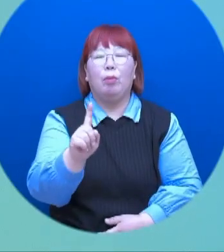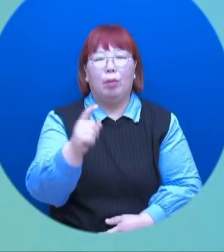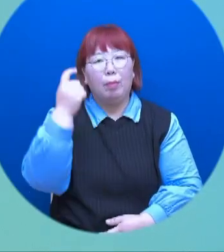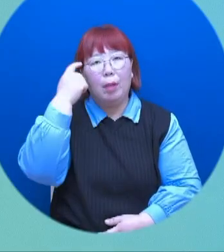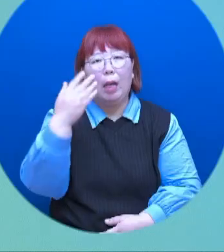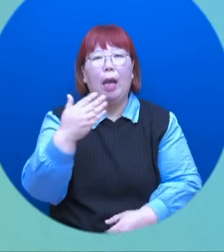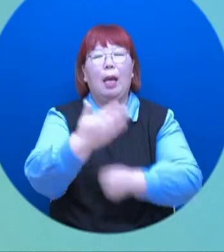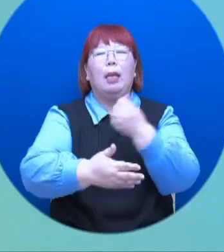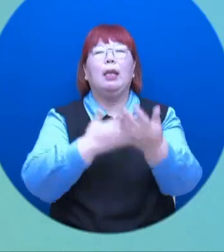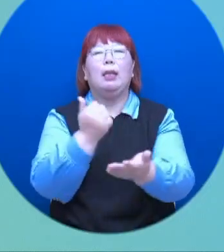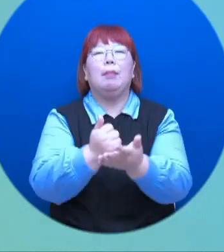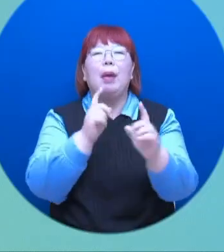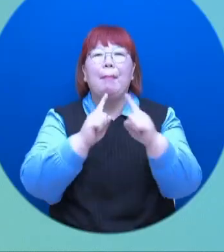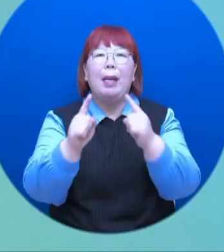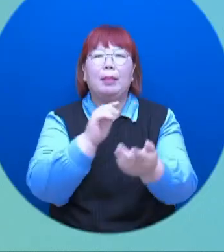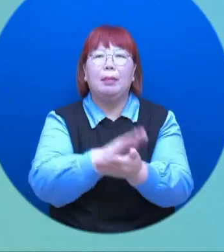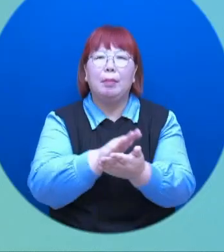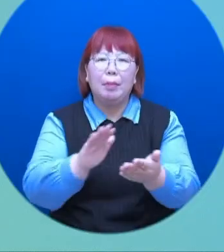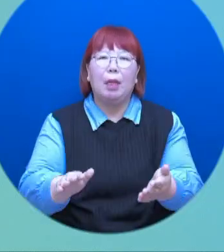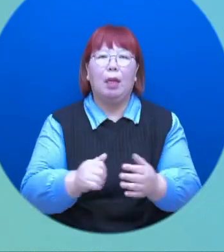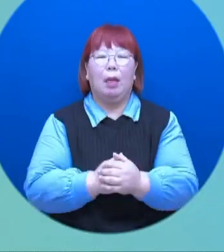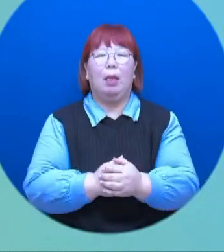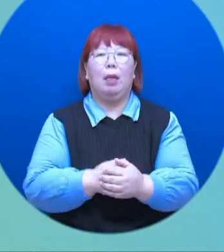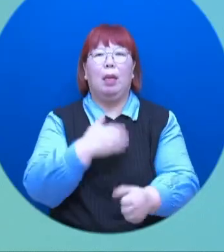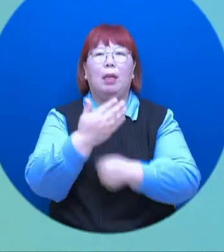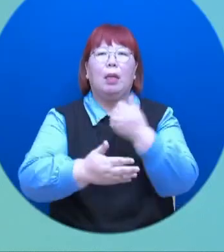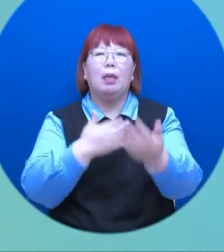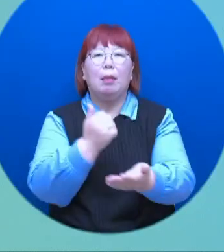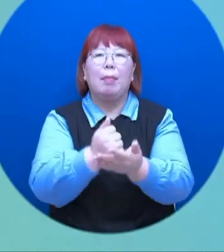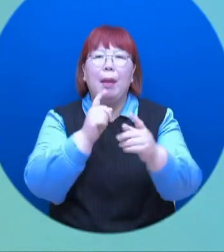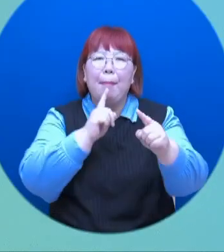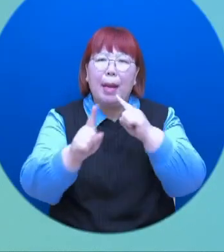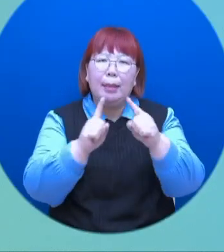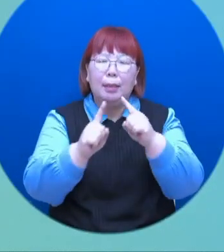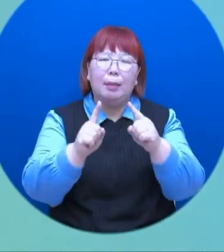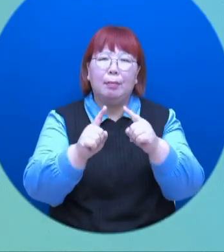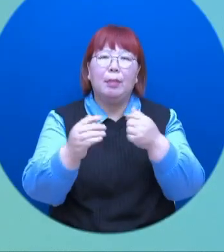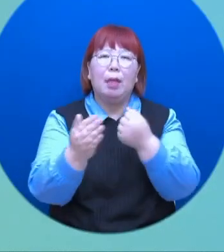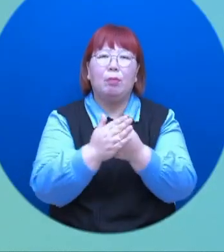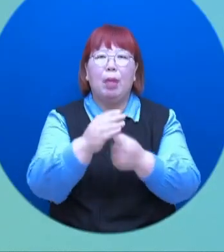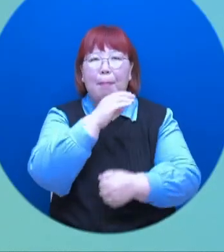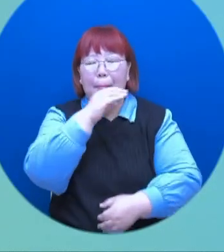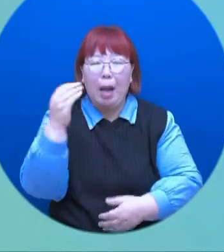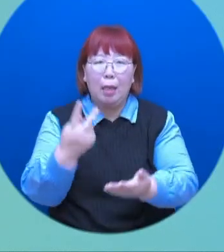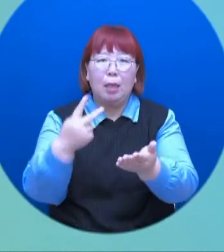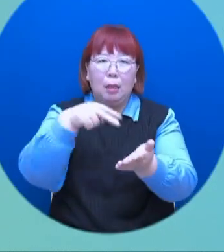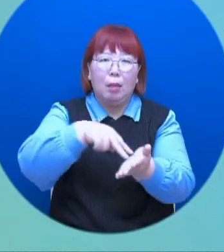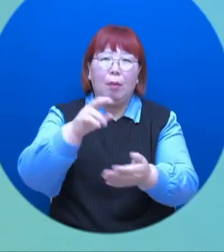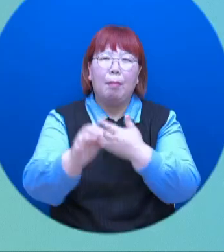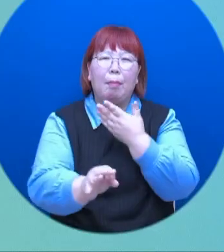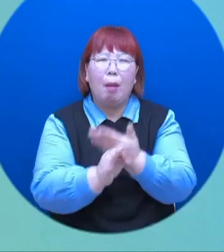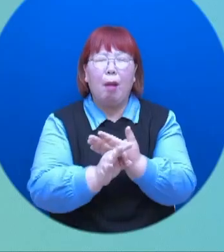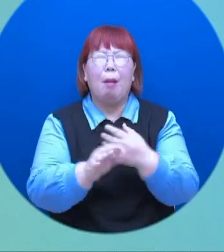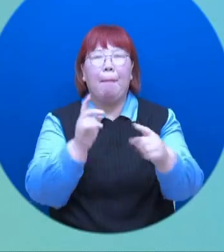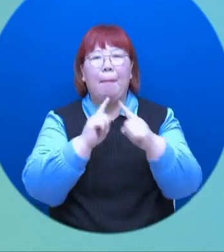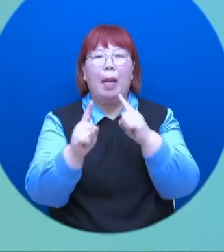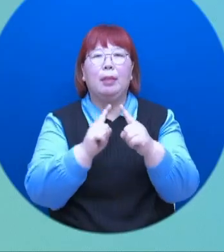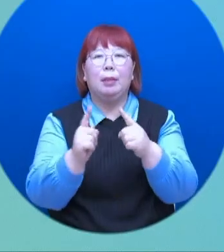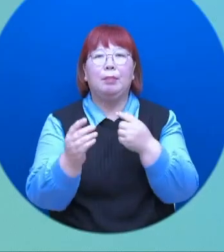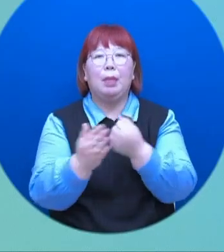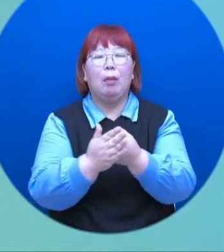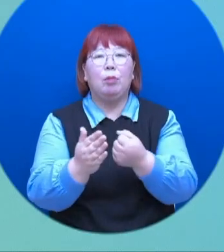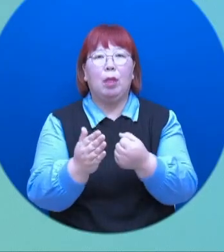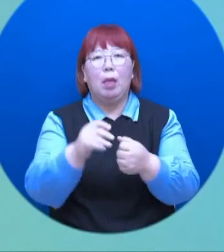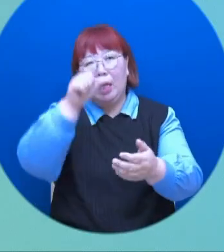거예요. 여러분, 그 말씀이 바르게 서게 되어지면 말씀에 의하여 인생은 바르게